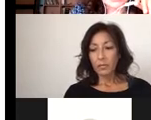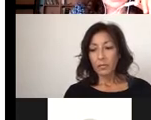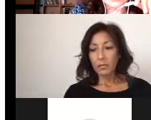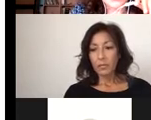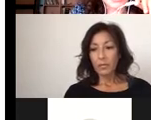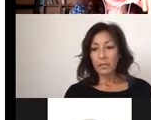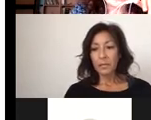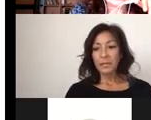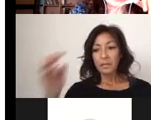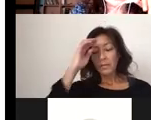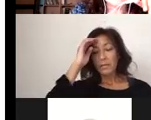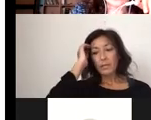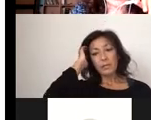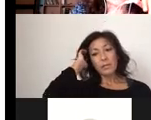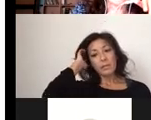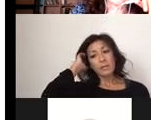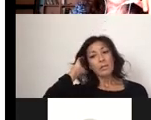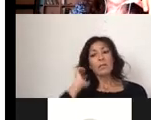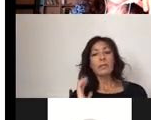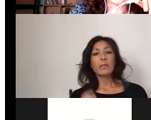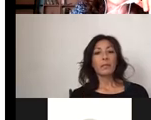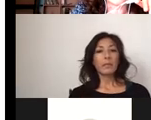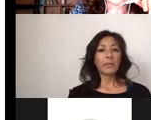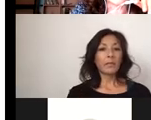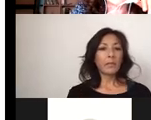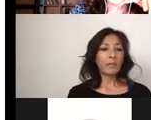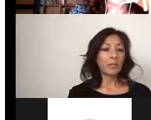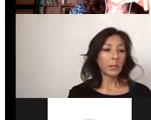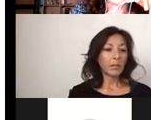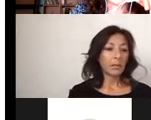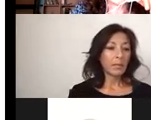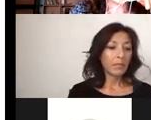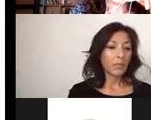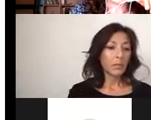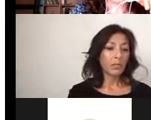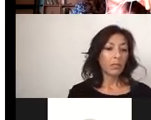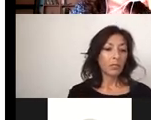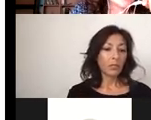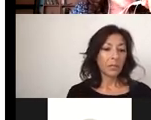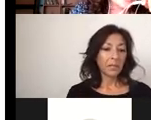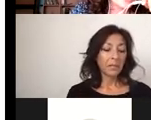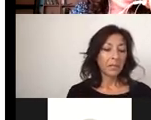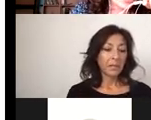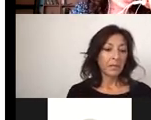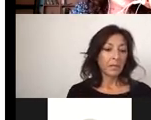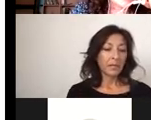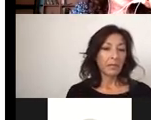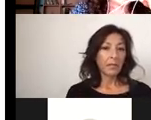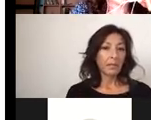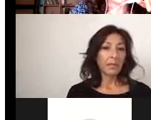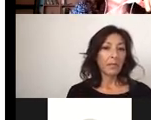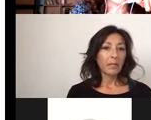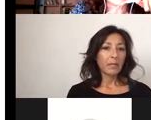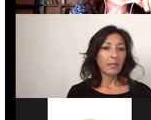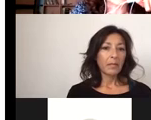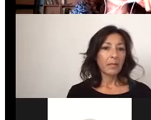che ehm Eugenia già ha esposto eh il nostro la nostra attenzione si è eh focalizzata sui giovani